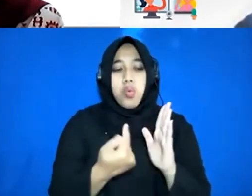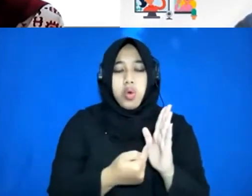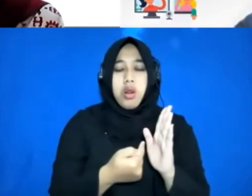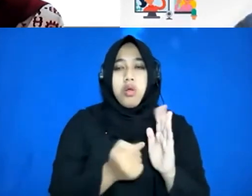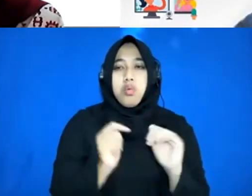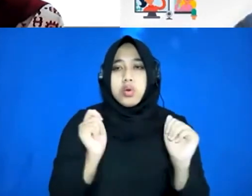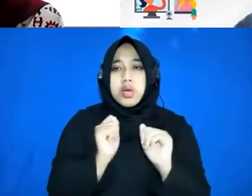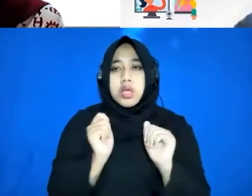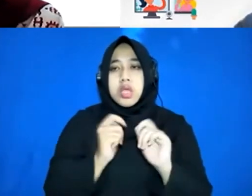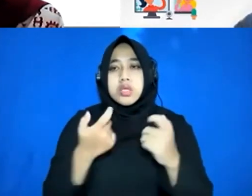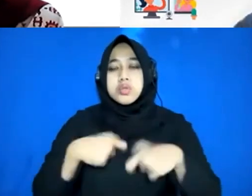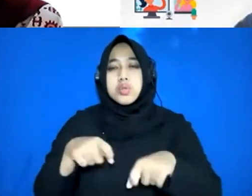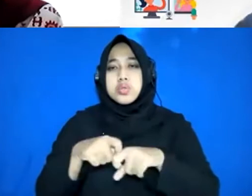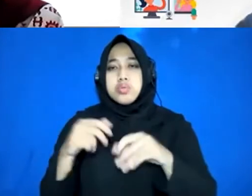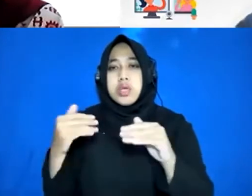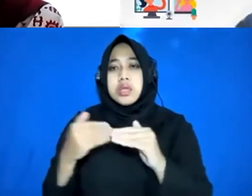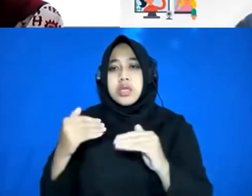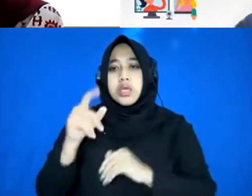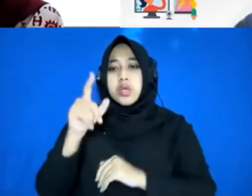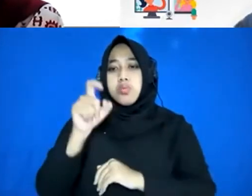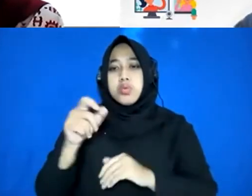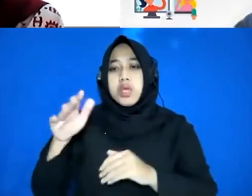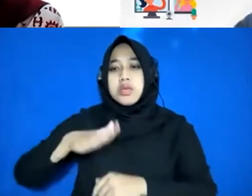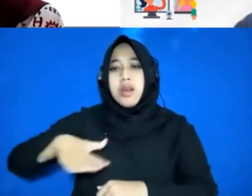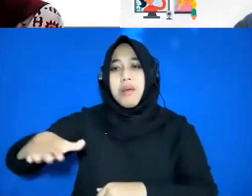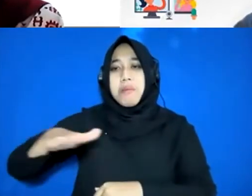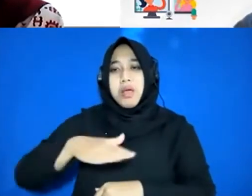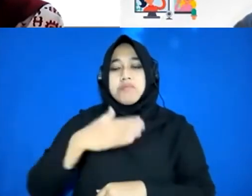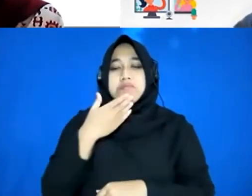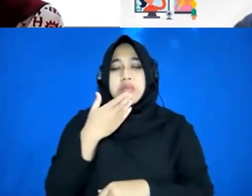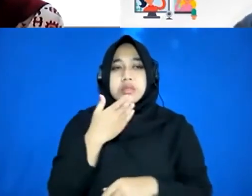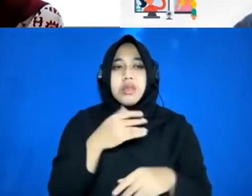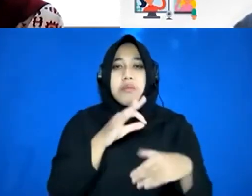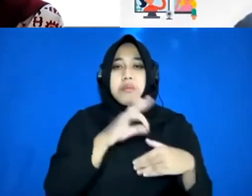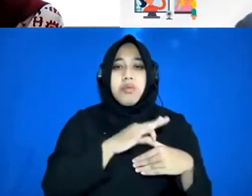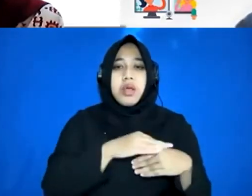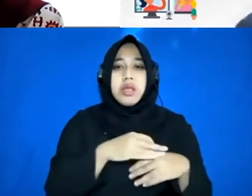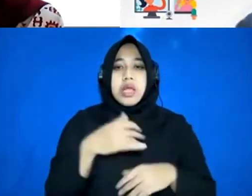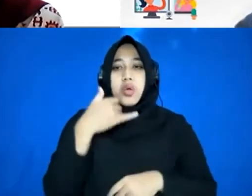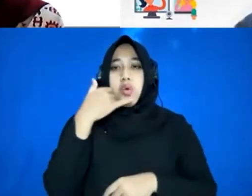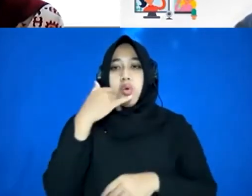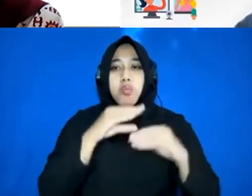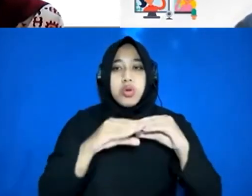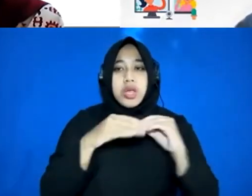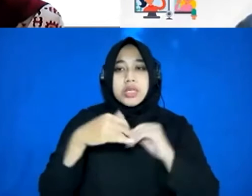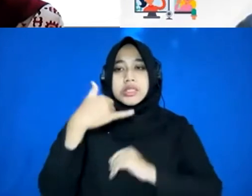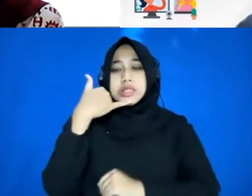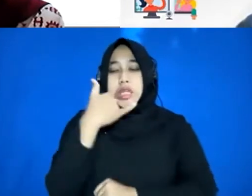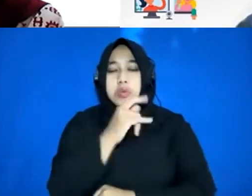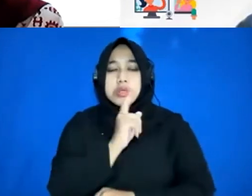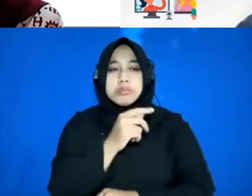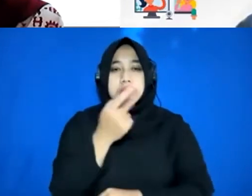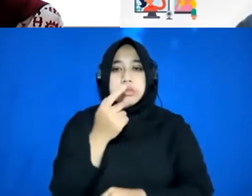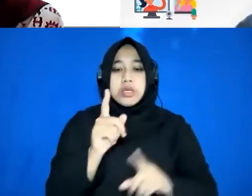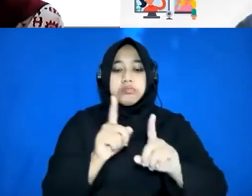urgenitasnya sesuai dengan tingkat kebutuhan di lapangan, itu teman-teman biasanya menggunakan media telekomunikasi, menggunakan telepon, karena jarak saya hanya